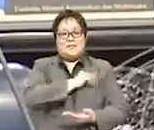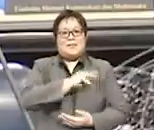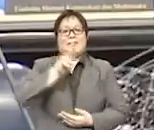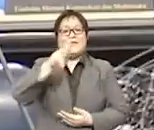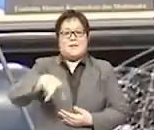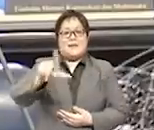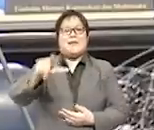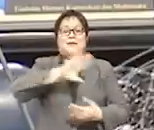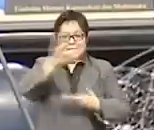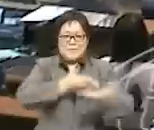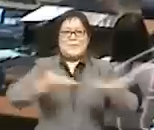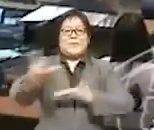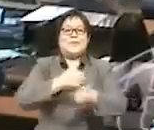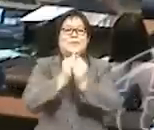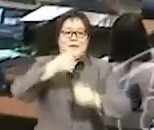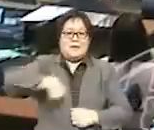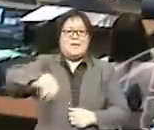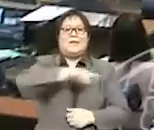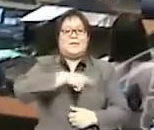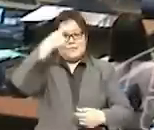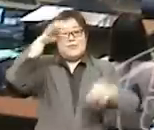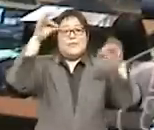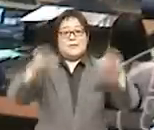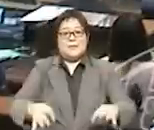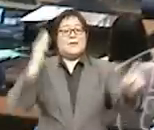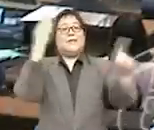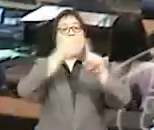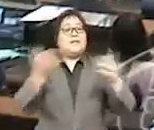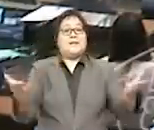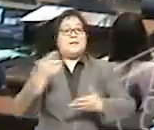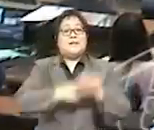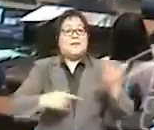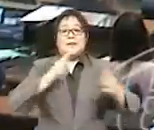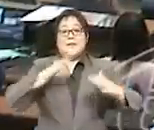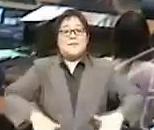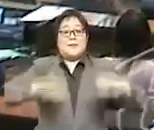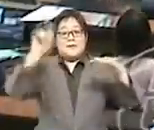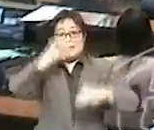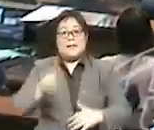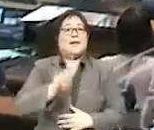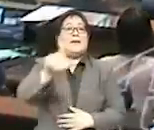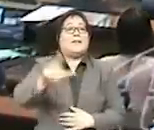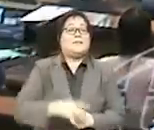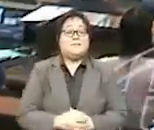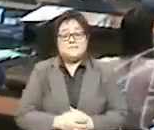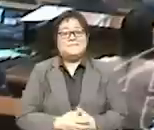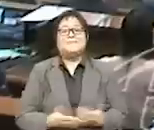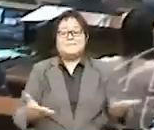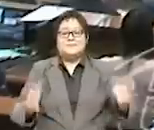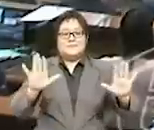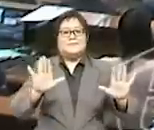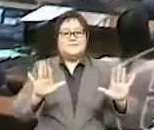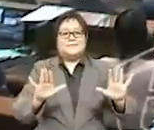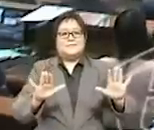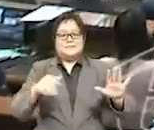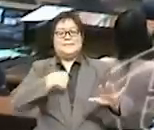wilayah adakan lebat urus bersama kita untuk menentukan alat 7 apa keep banjir kilat di colourized baik ini